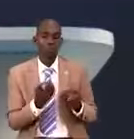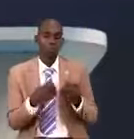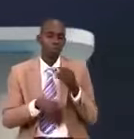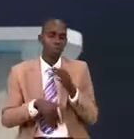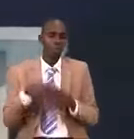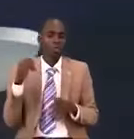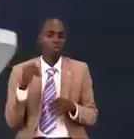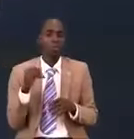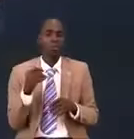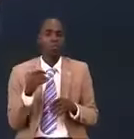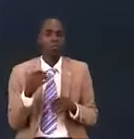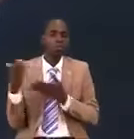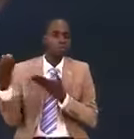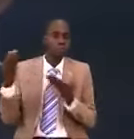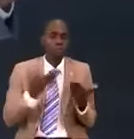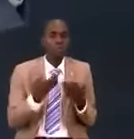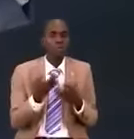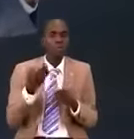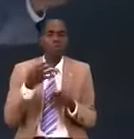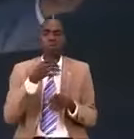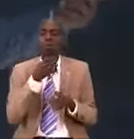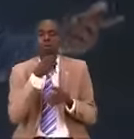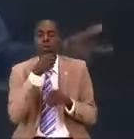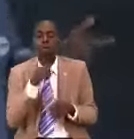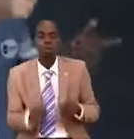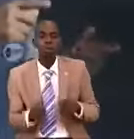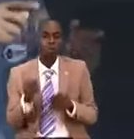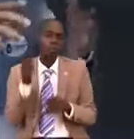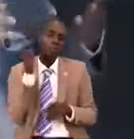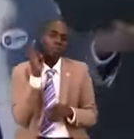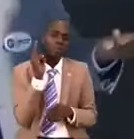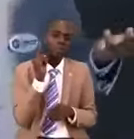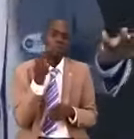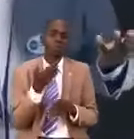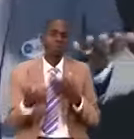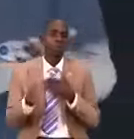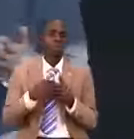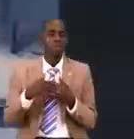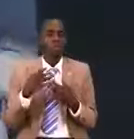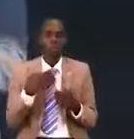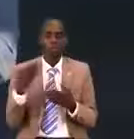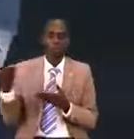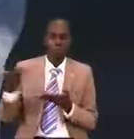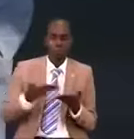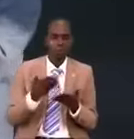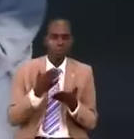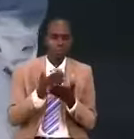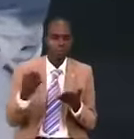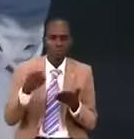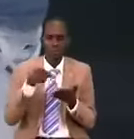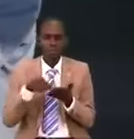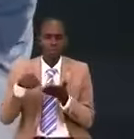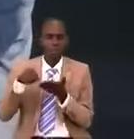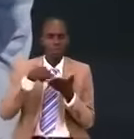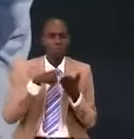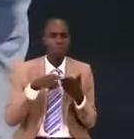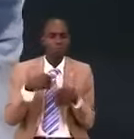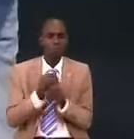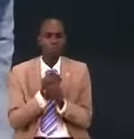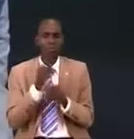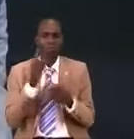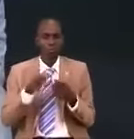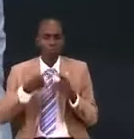histoire ces histoires ceci des archives et ça toi maintenant commencer à penser à ceci à penser à ceci et si nous faisons pas attention